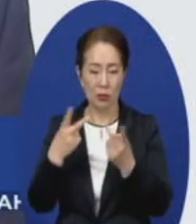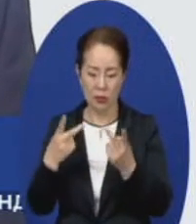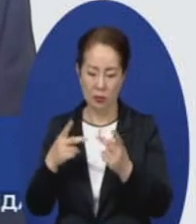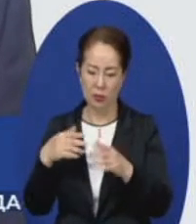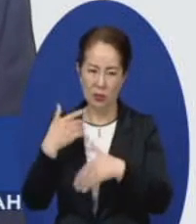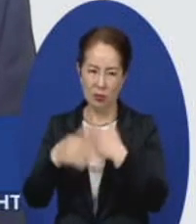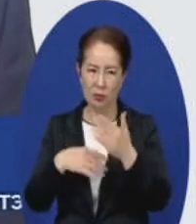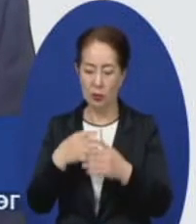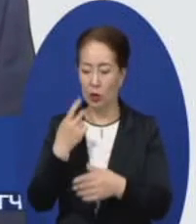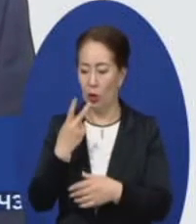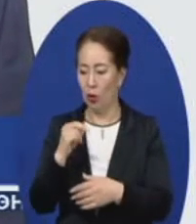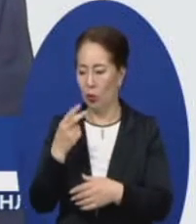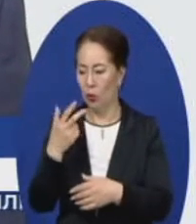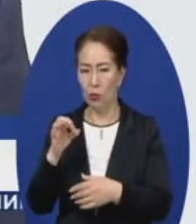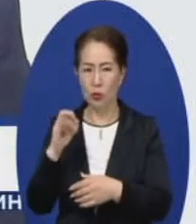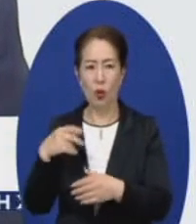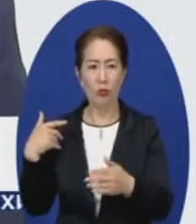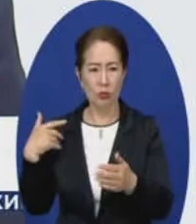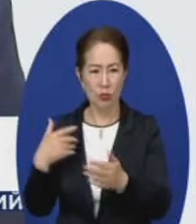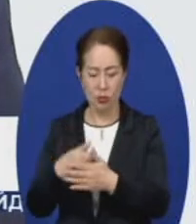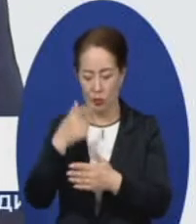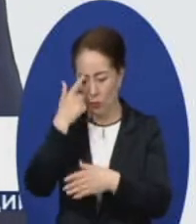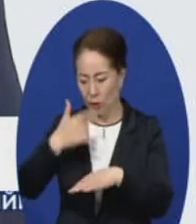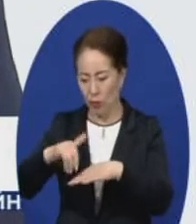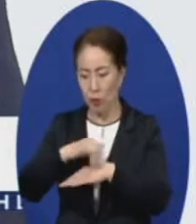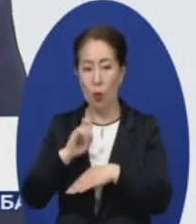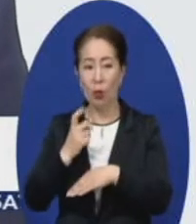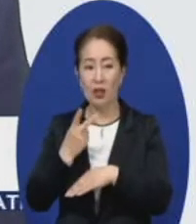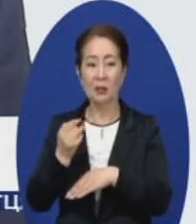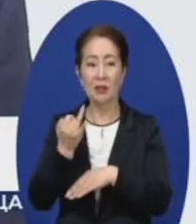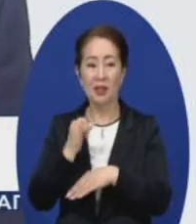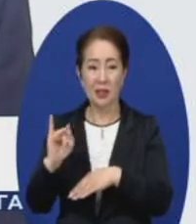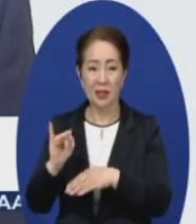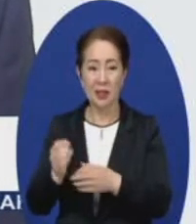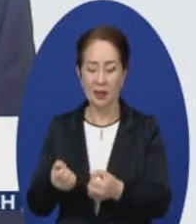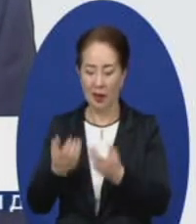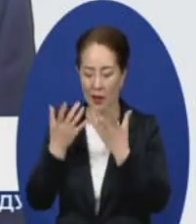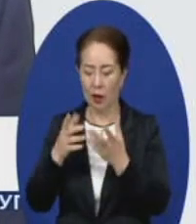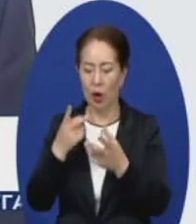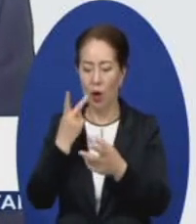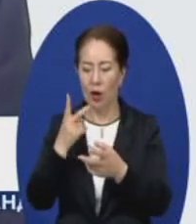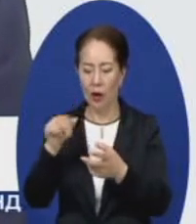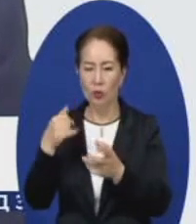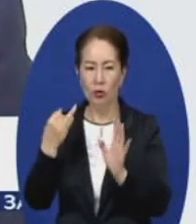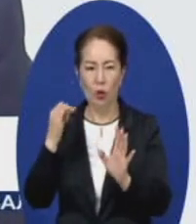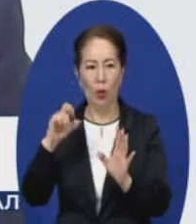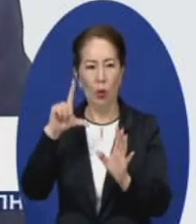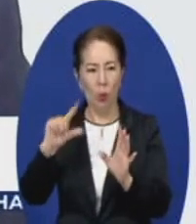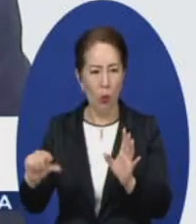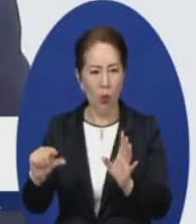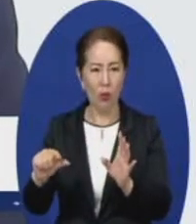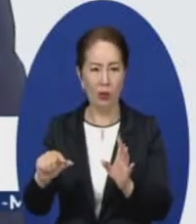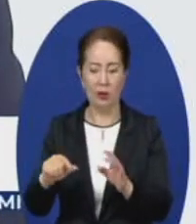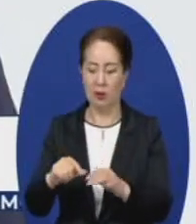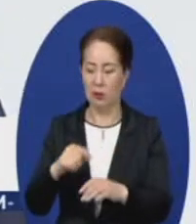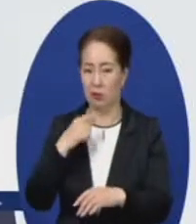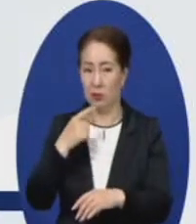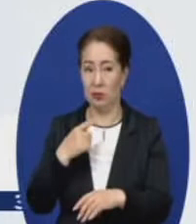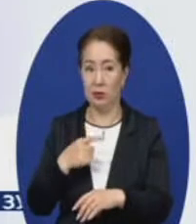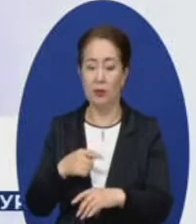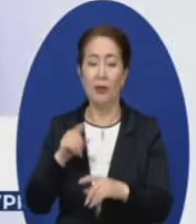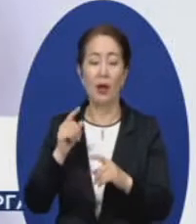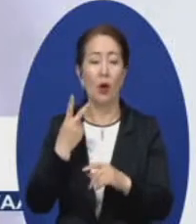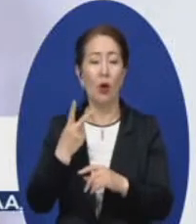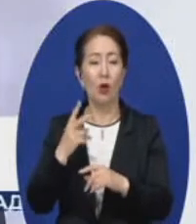үрэнд бол 2030 он хүртэл Монгол улс хүлэмжийн хий ялгарлыг 22.7% хүртэл бууруулна гэдэг ийм зорилт авсан